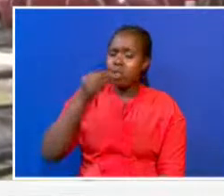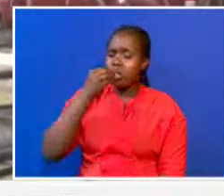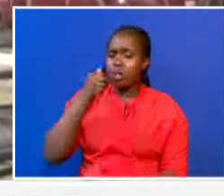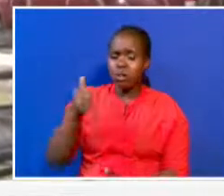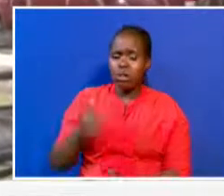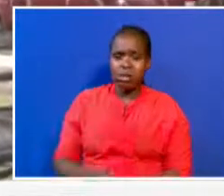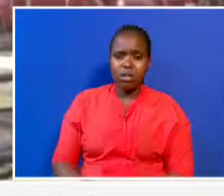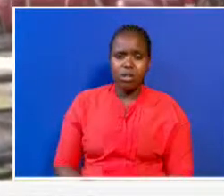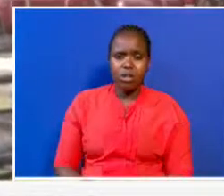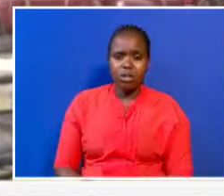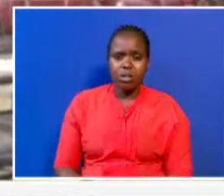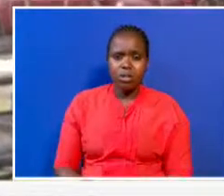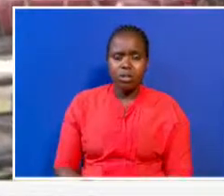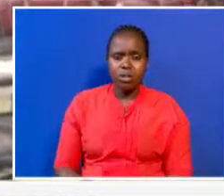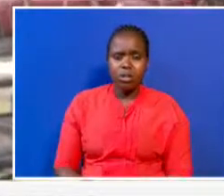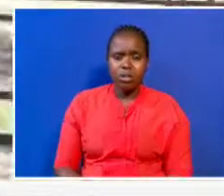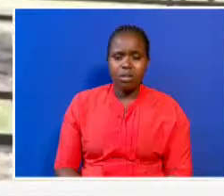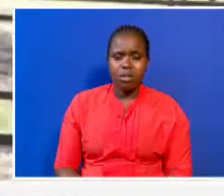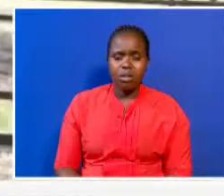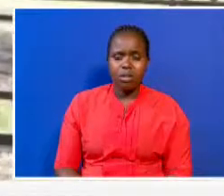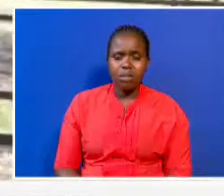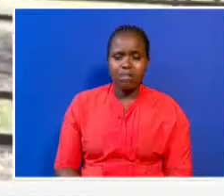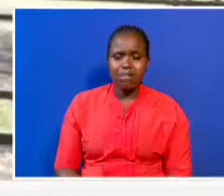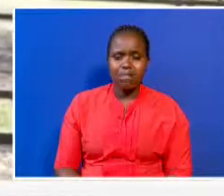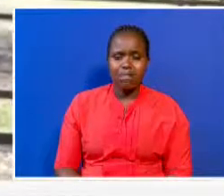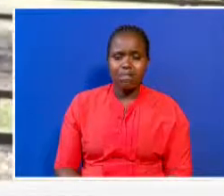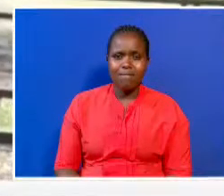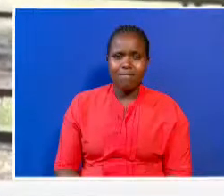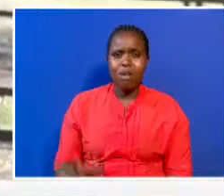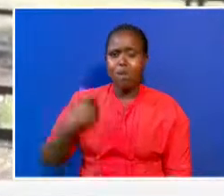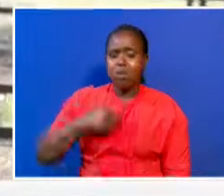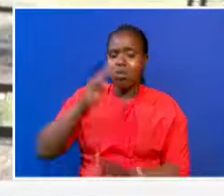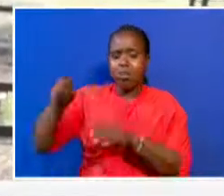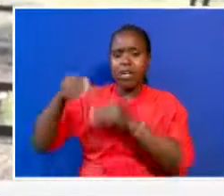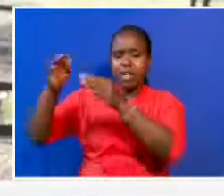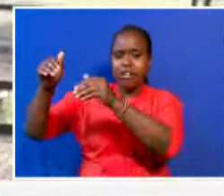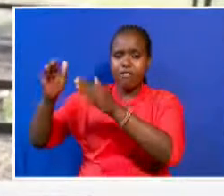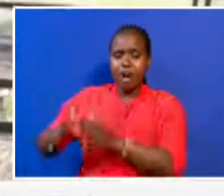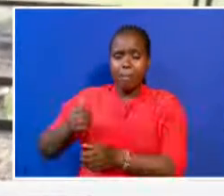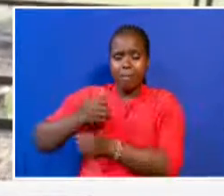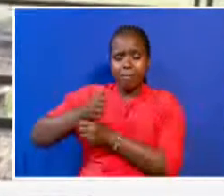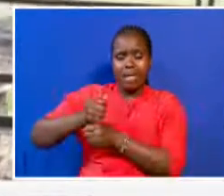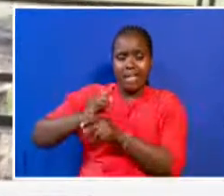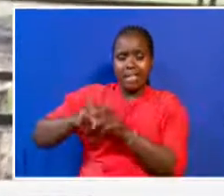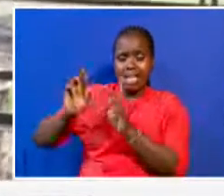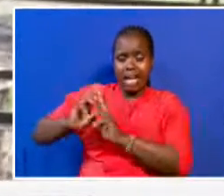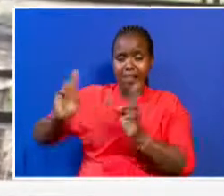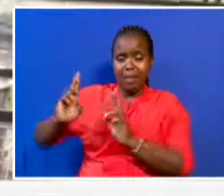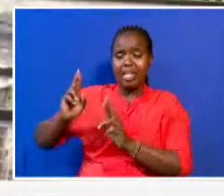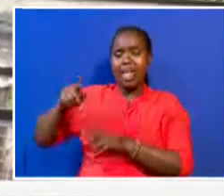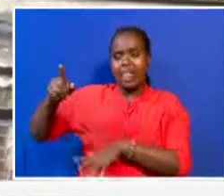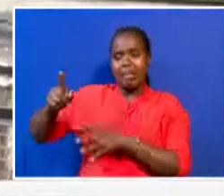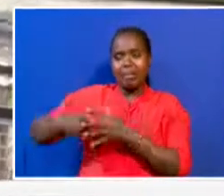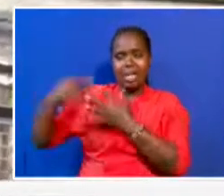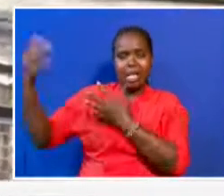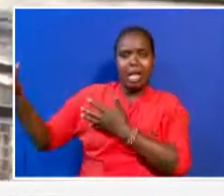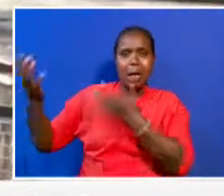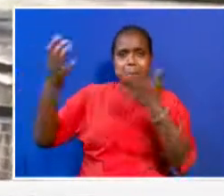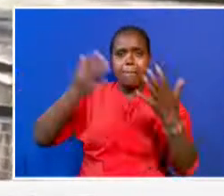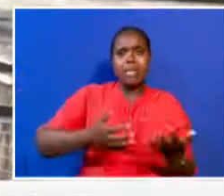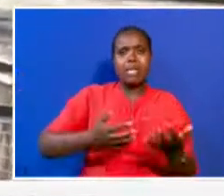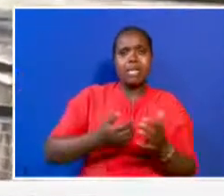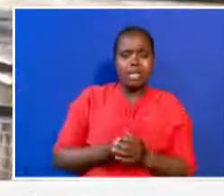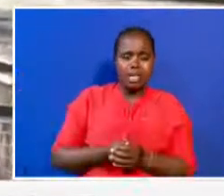vizuri. Sasa hakuna wasiwasi. Tunapeana kwa wakulima wetu kahawa zikiwa tayari, tena wanaanza kuleta hapa